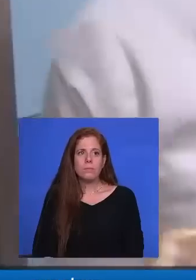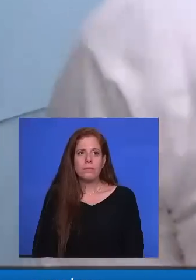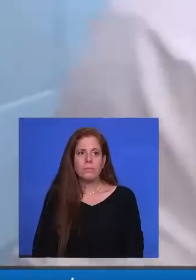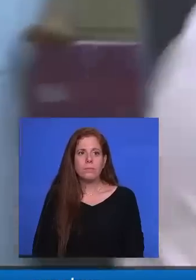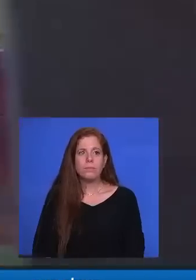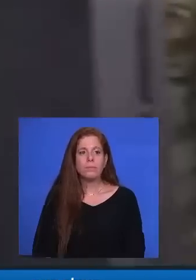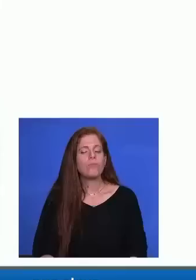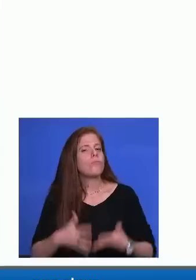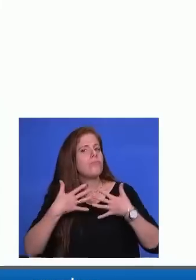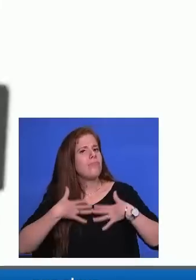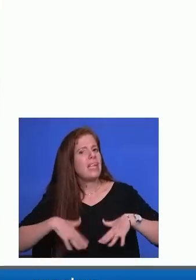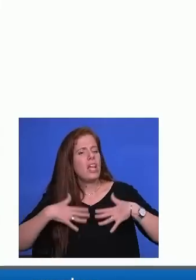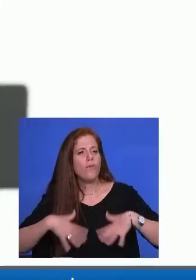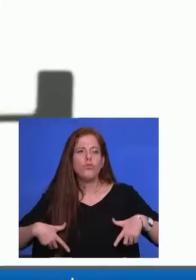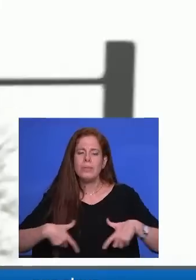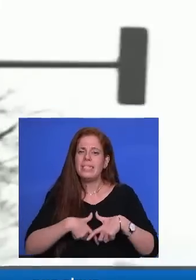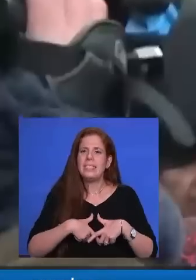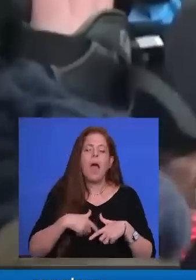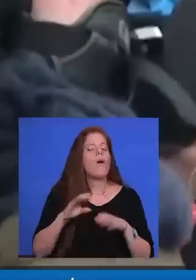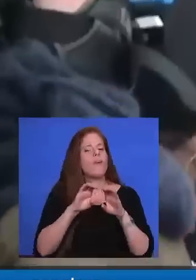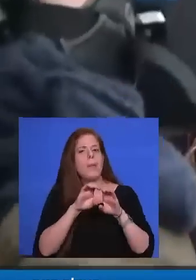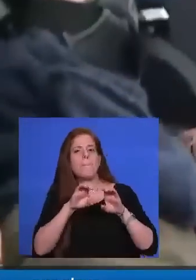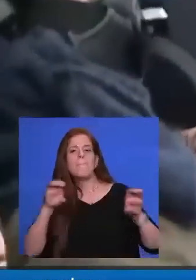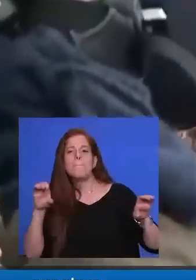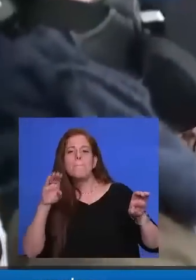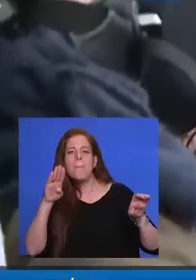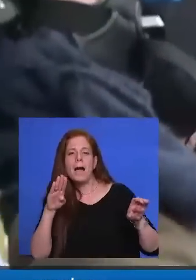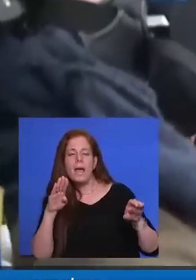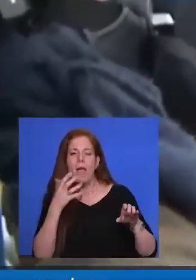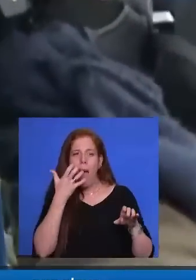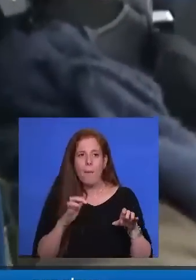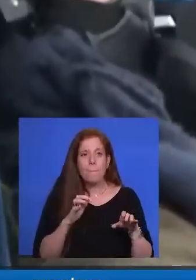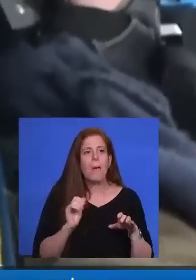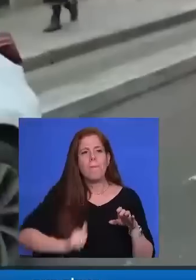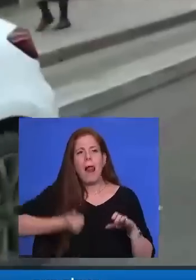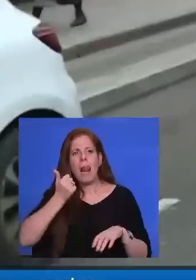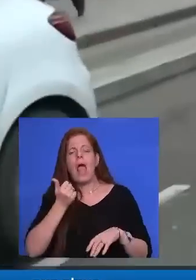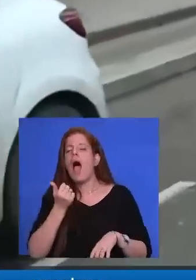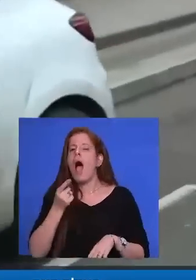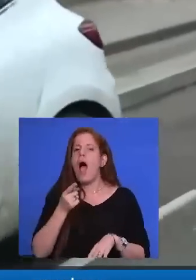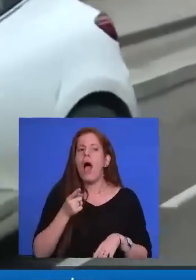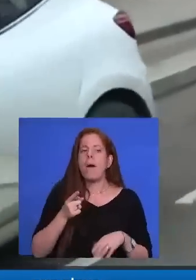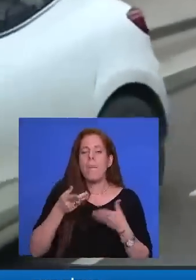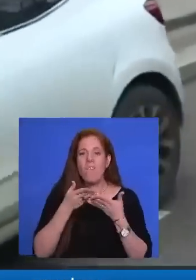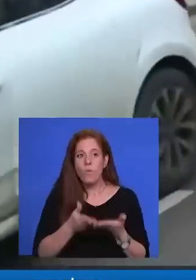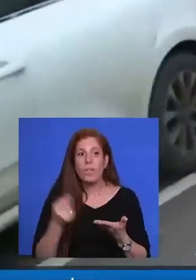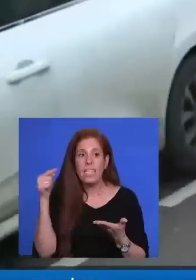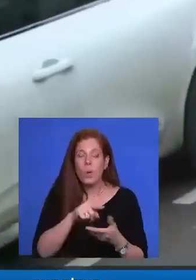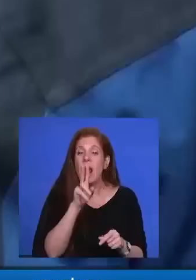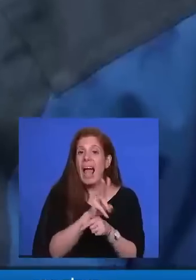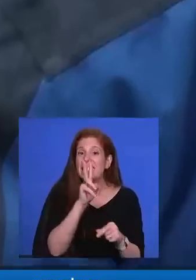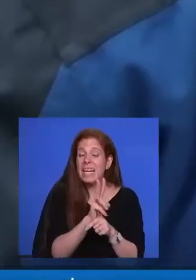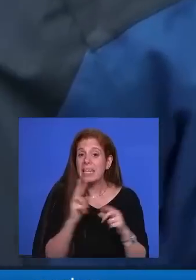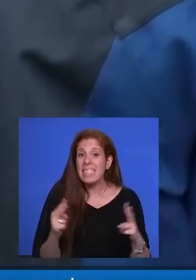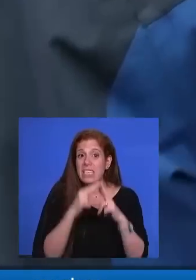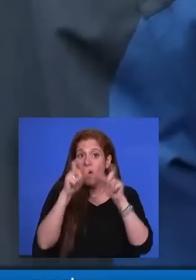לבושים בסינר ומצוידים בבגט חם. בעלי המאפיות והבולונג'רי יצאו השבוע להזהיר את הצרפתים שהמאכל הלאומי